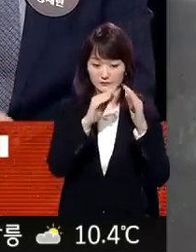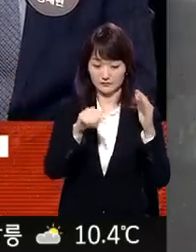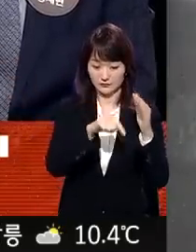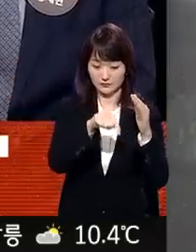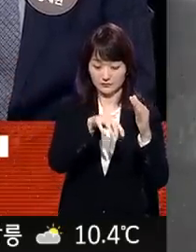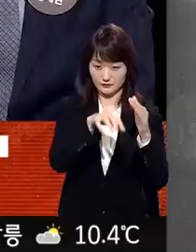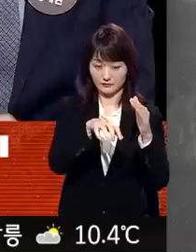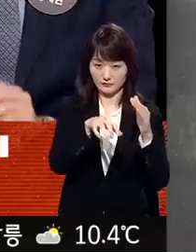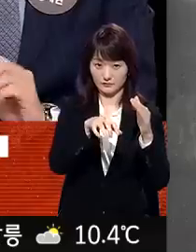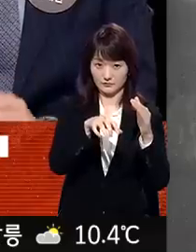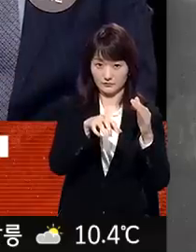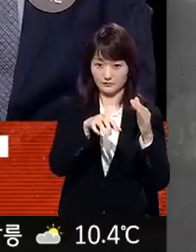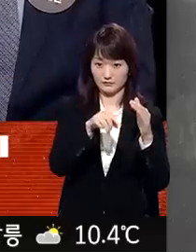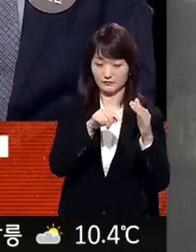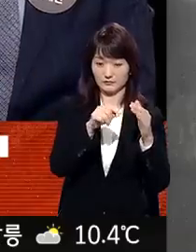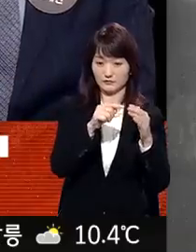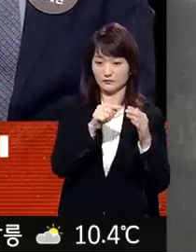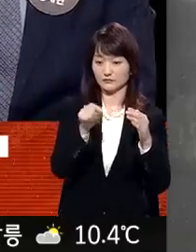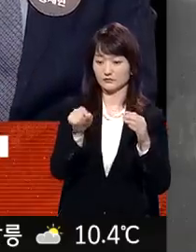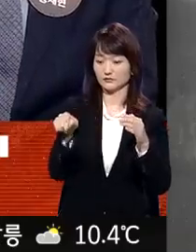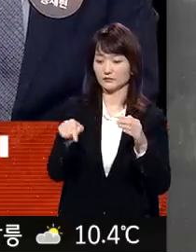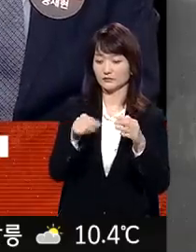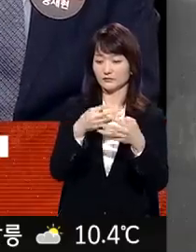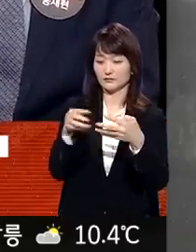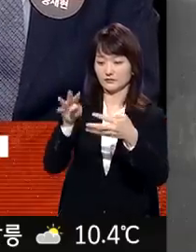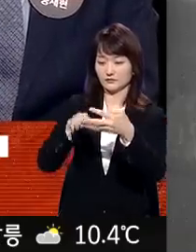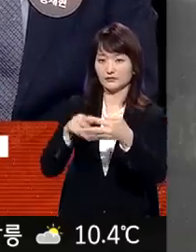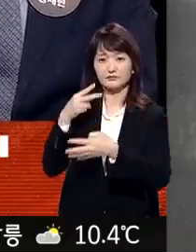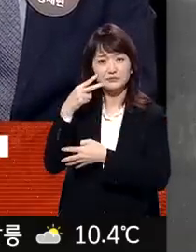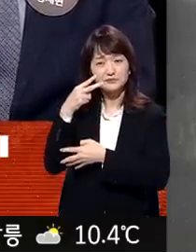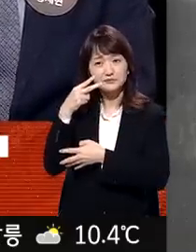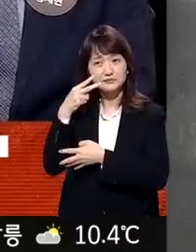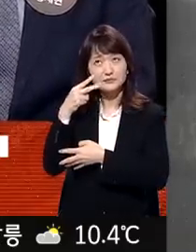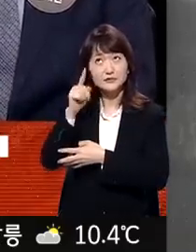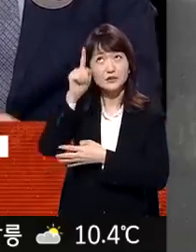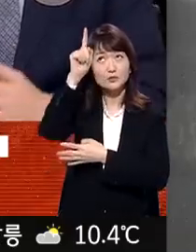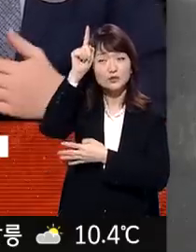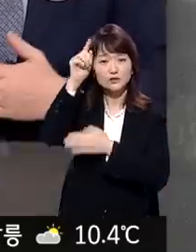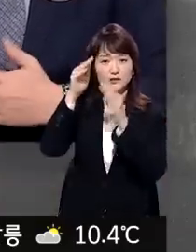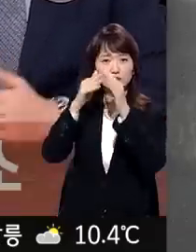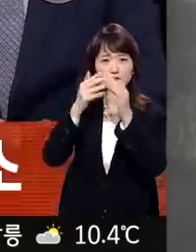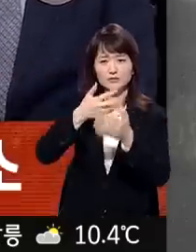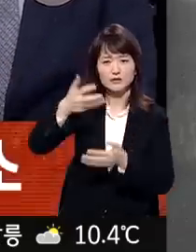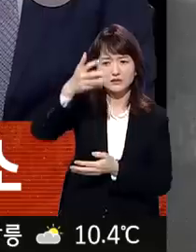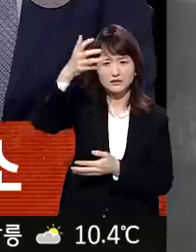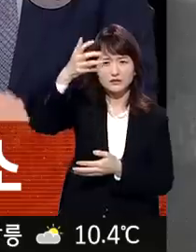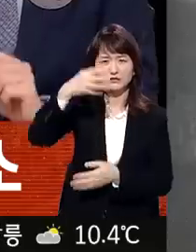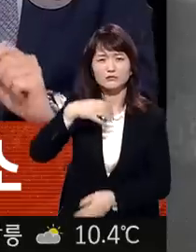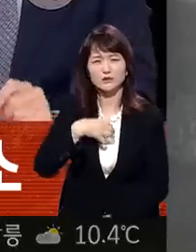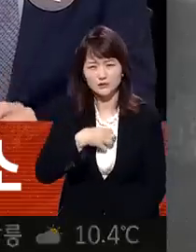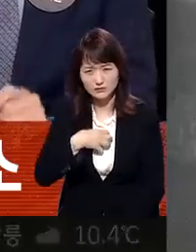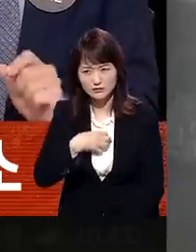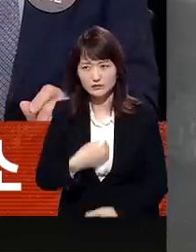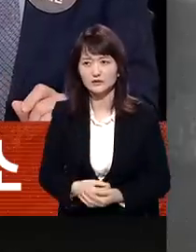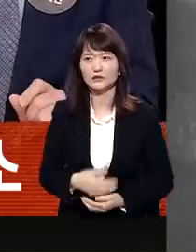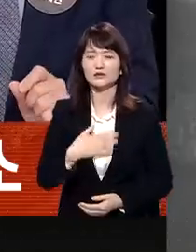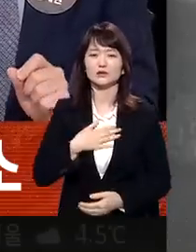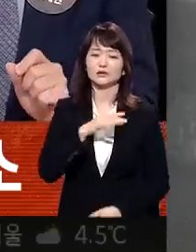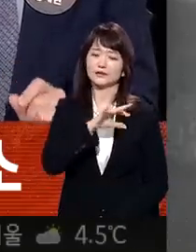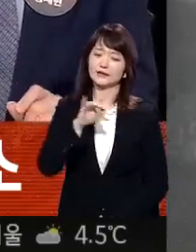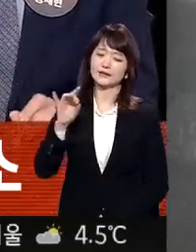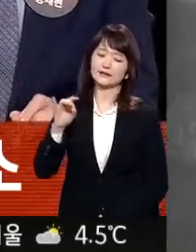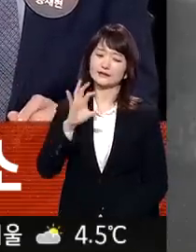거나 베란다에서 담배 피우더라도 윗집의 입장에서는 굉장히 심각한 상황이 발생하는 거거든요. 저도 가끔씩 이제 화장실에 들어가면